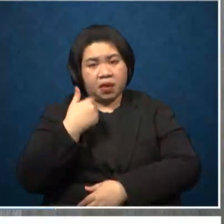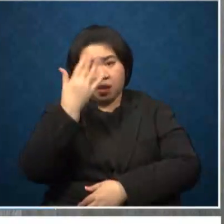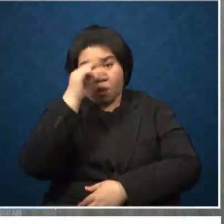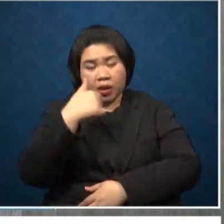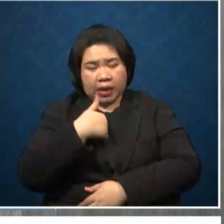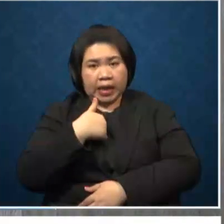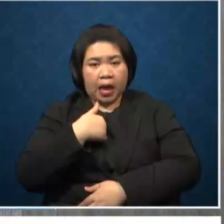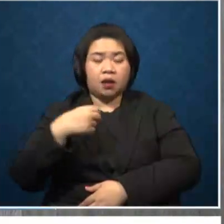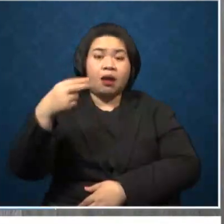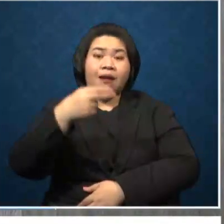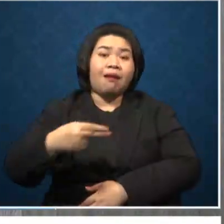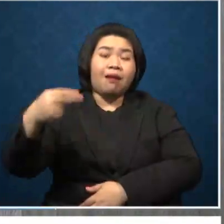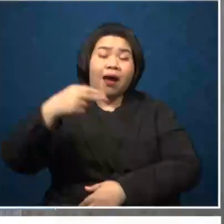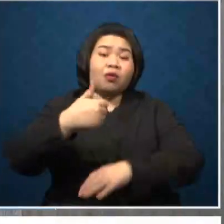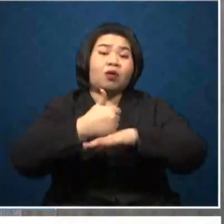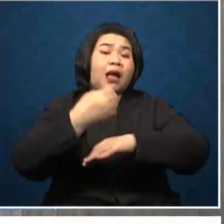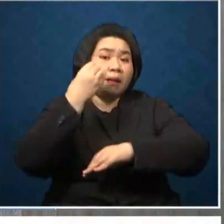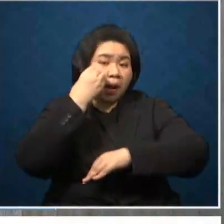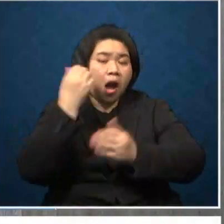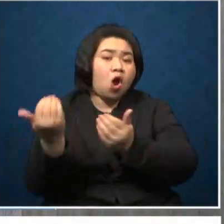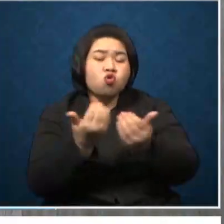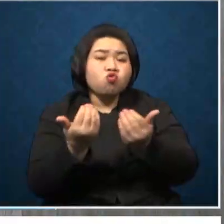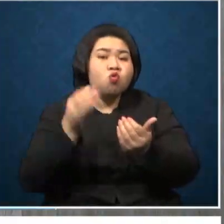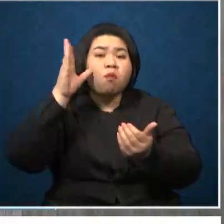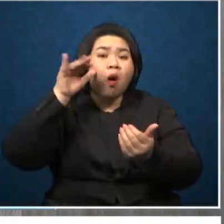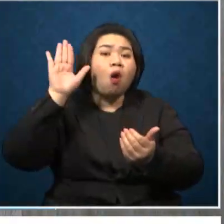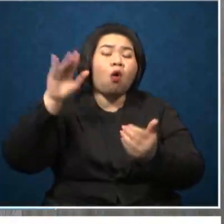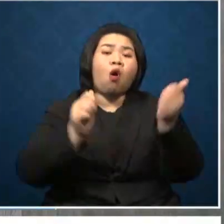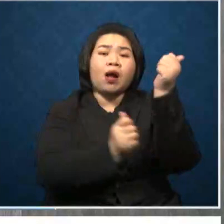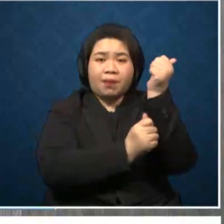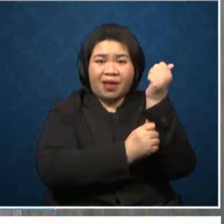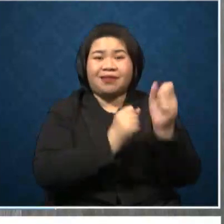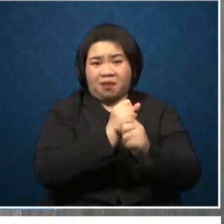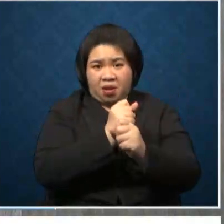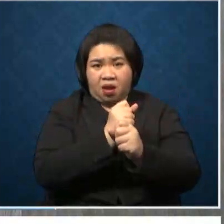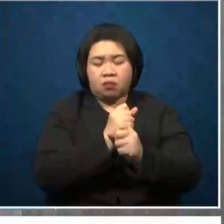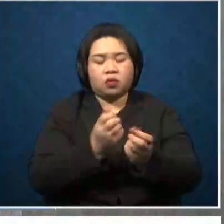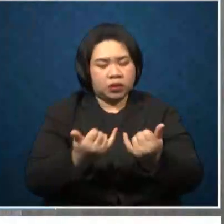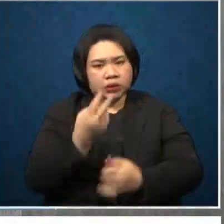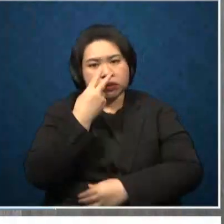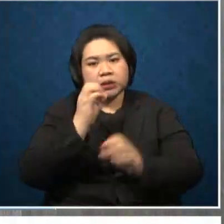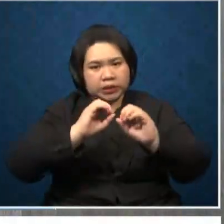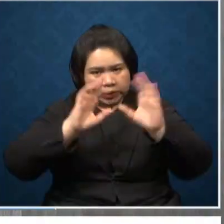ลูกกำนันหลานผู้ใหญ่บ้านผมเห็นชัดเจนวันนี้